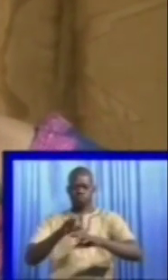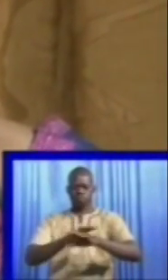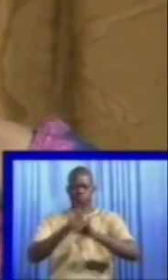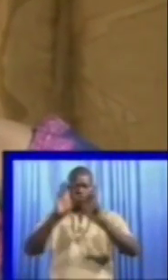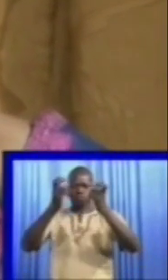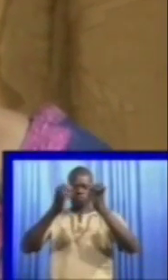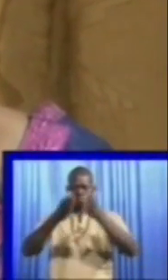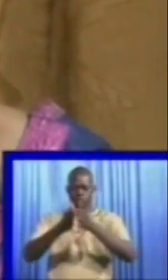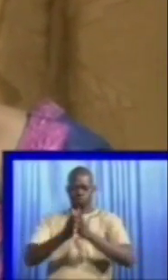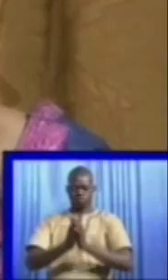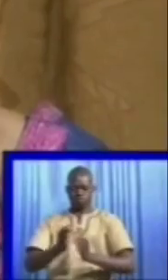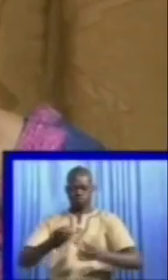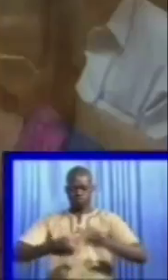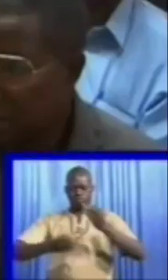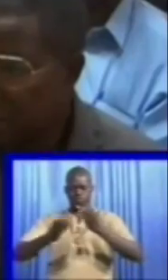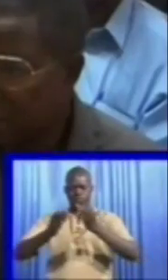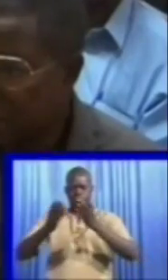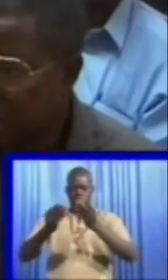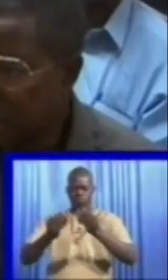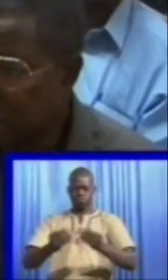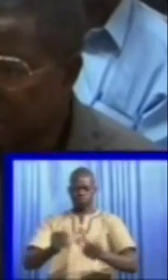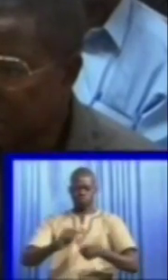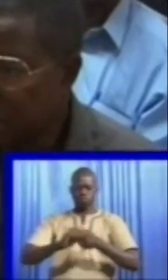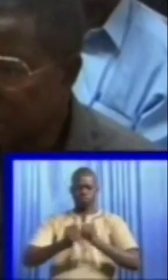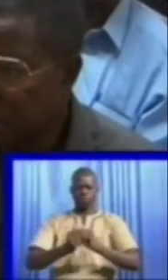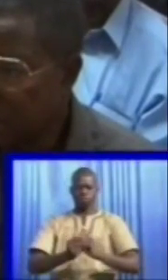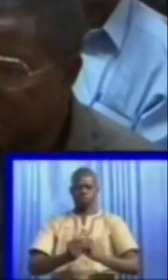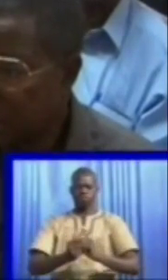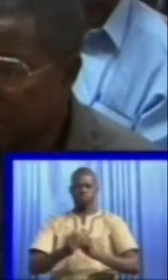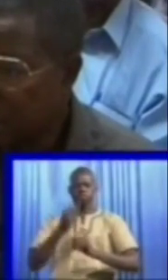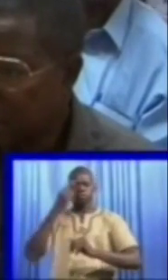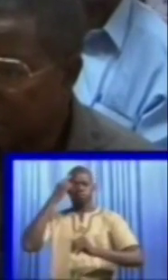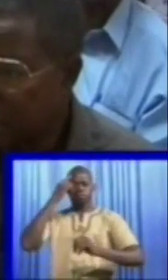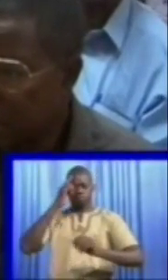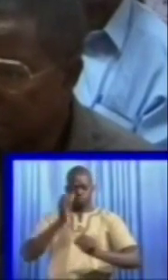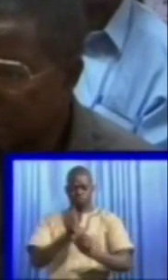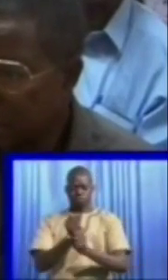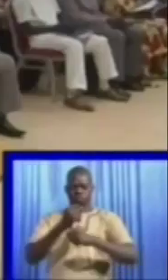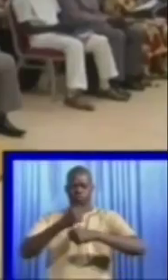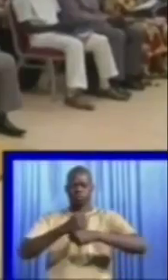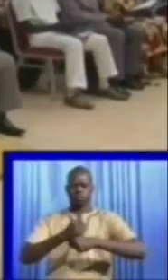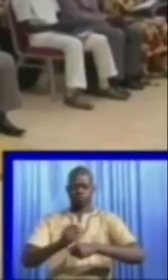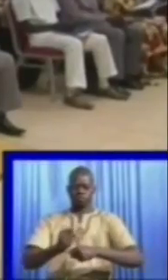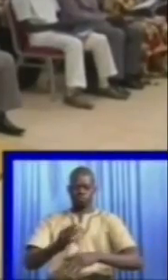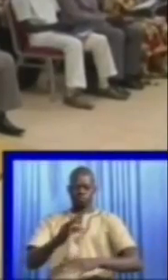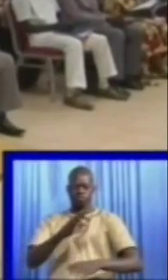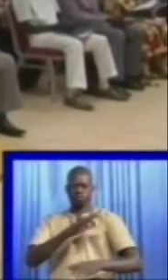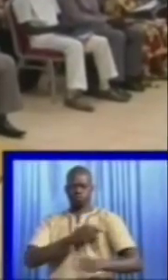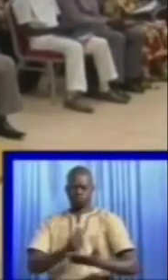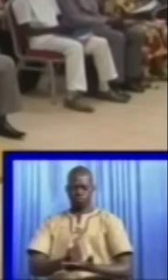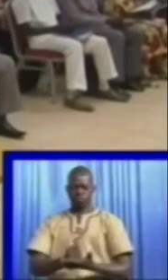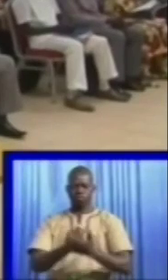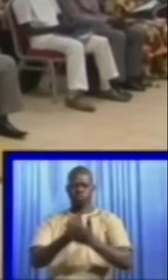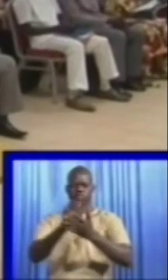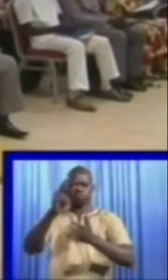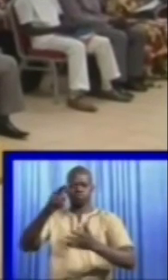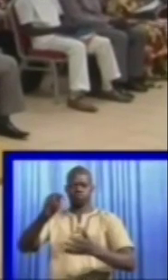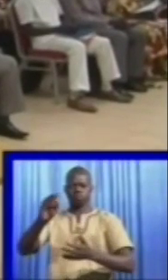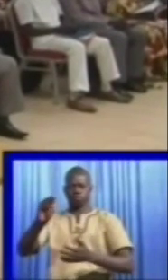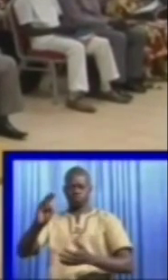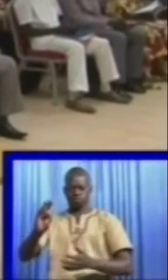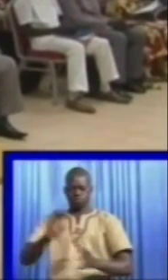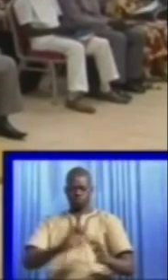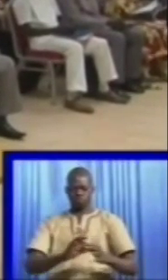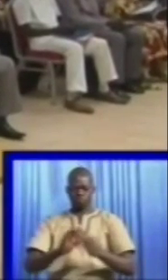« Médiation, justice et règlement des conflits ». Pour cette initiative, il a bénéficié du soutien du PNUD, de la